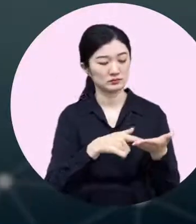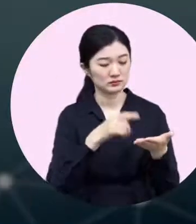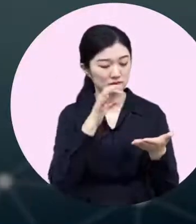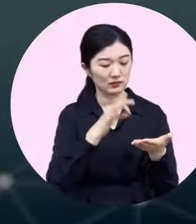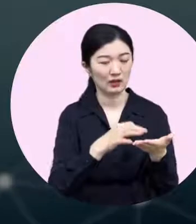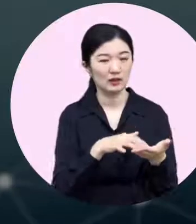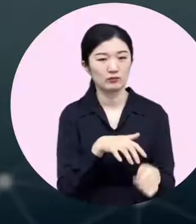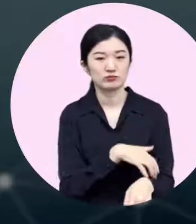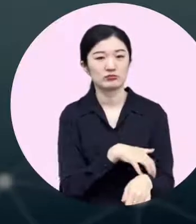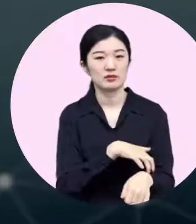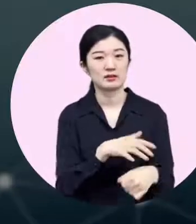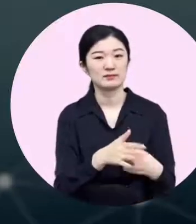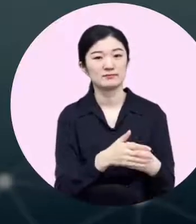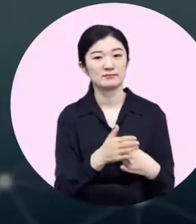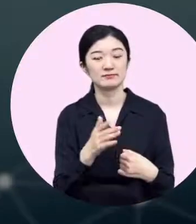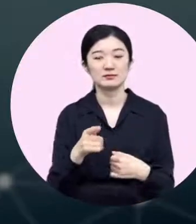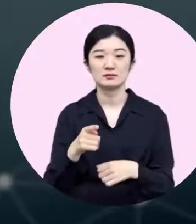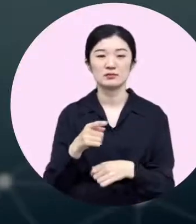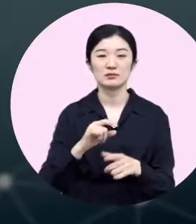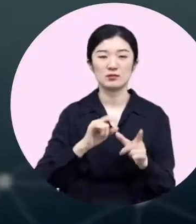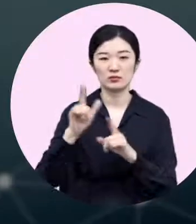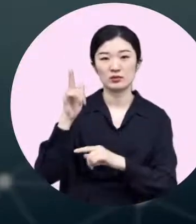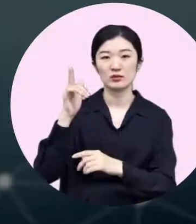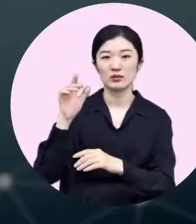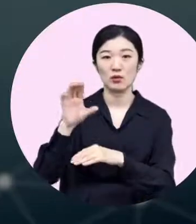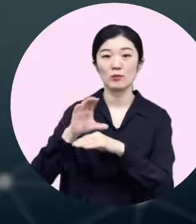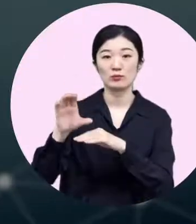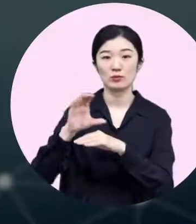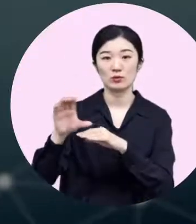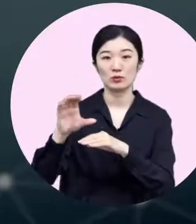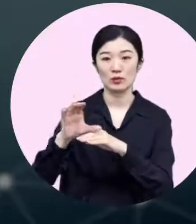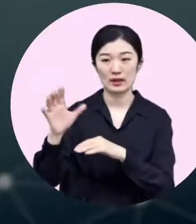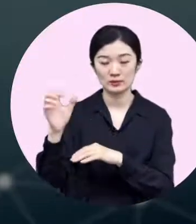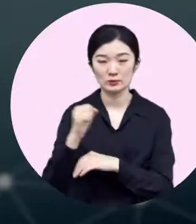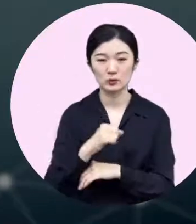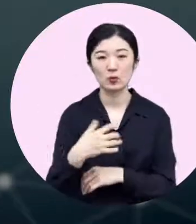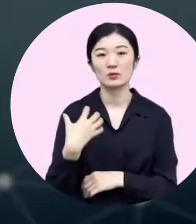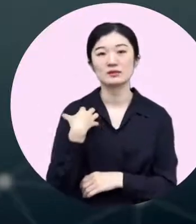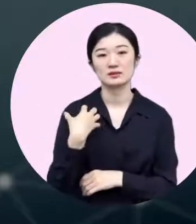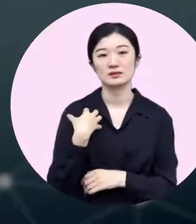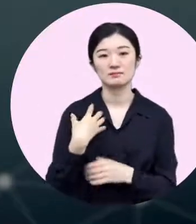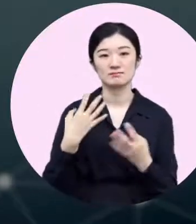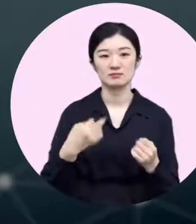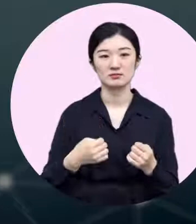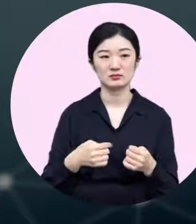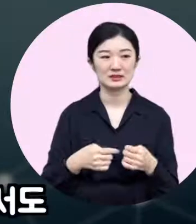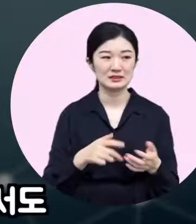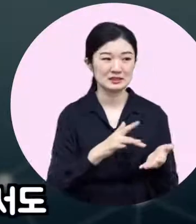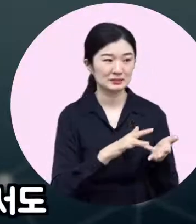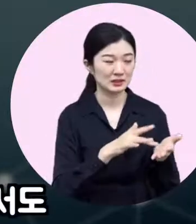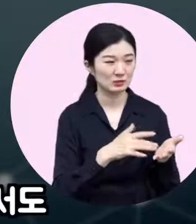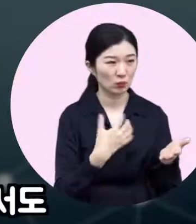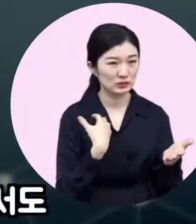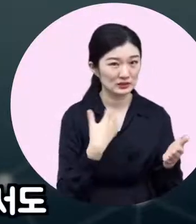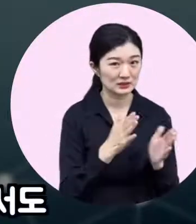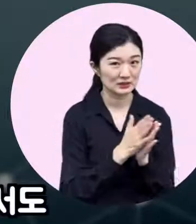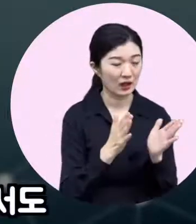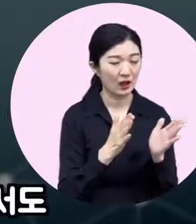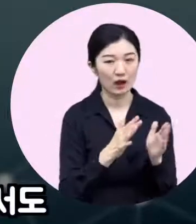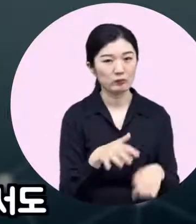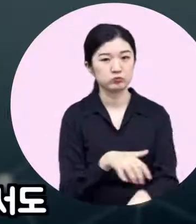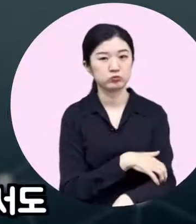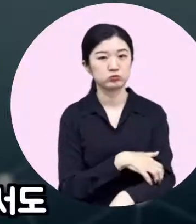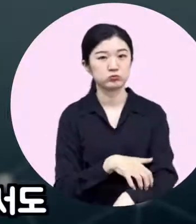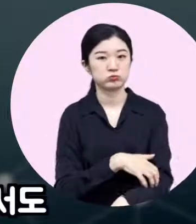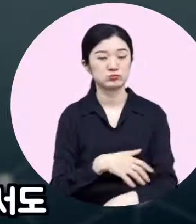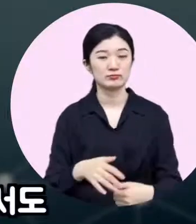그런 경우는 이제 컴퓨터로 여러분들이 호스트 역할을 하시는 게 대부분입니다. 훨씬 그게 편하거든요. 네, 그래서 어쨌든